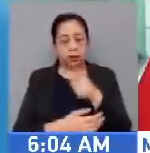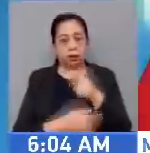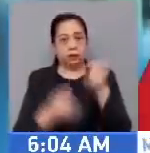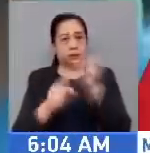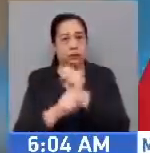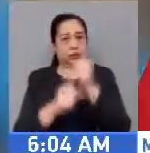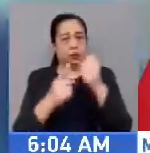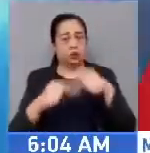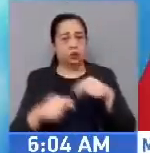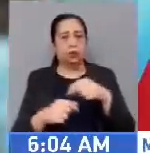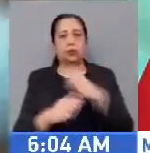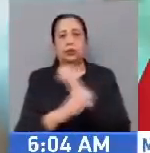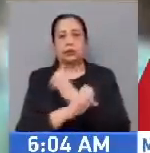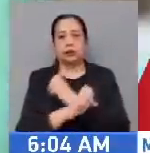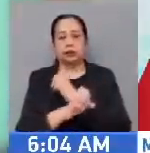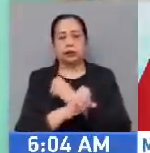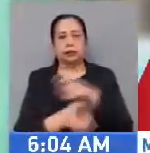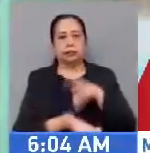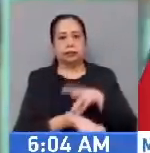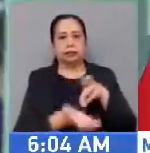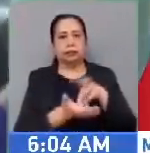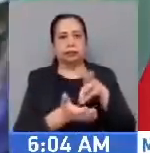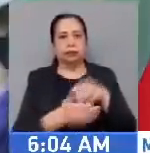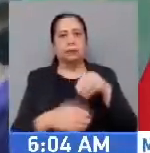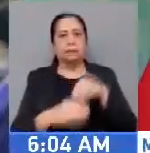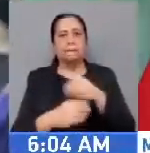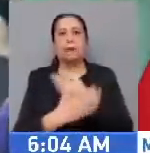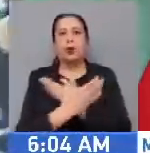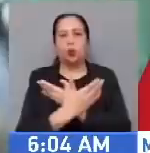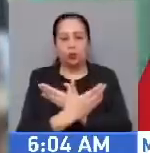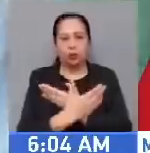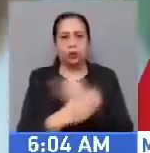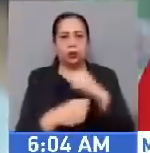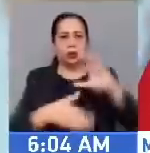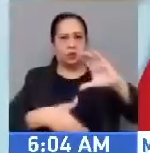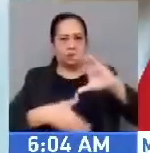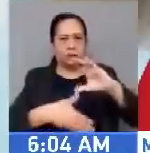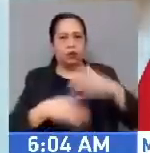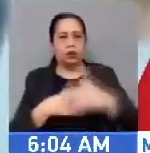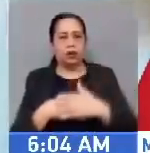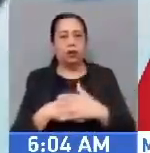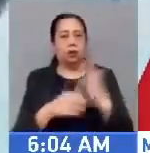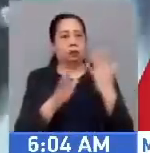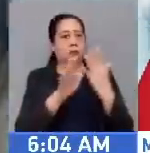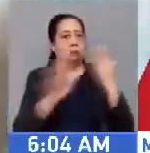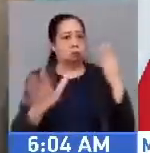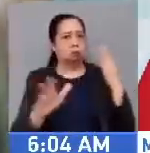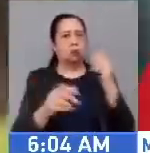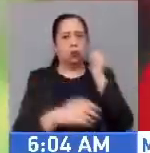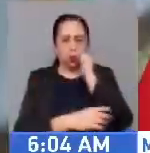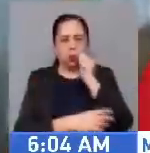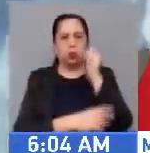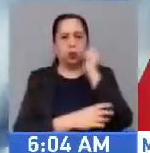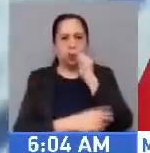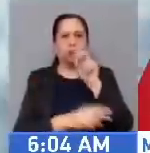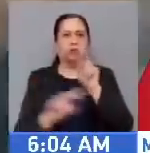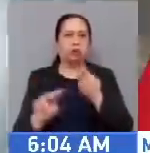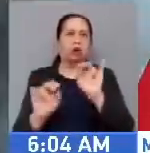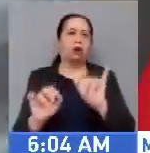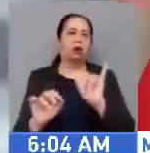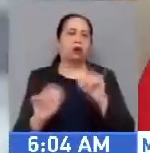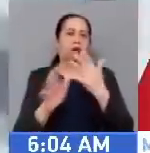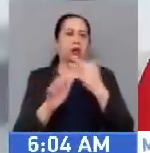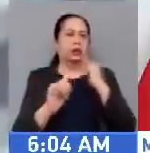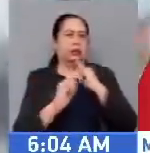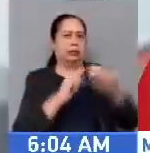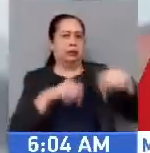Carousel Bus Station sa Monumento sa Caloocan. Yung pila ng mga pasahero, araw-araw na natin nakikita ito. Ang dulo ay nandito na sa